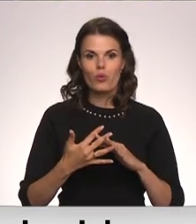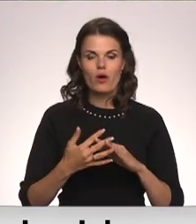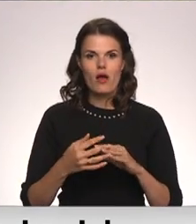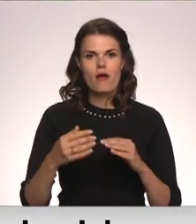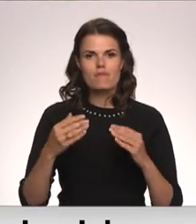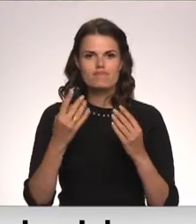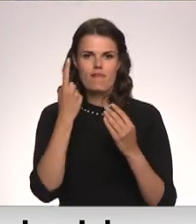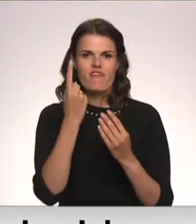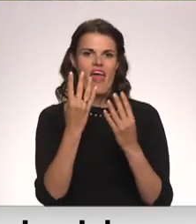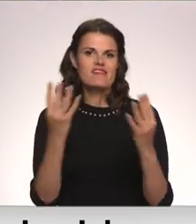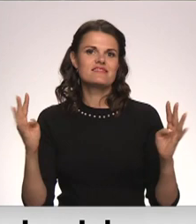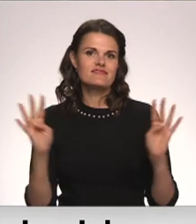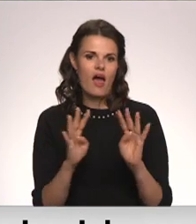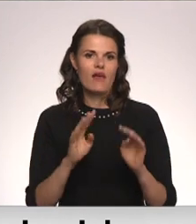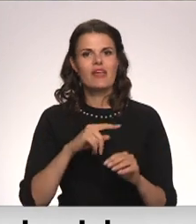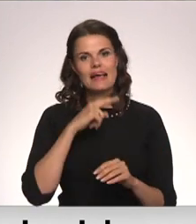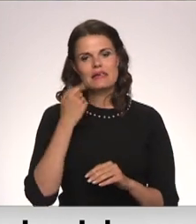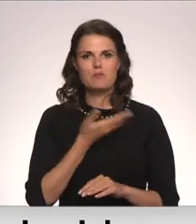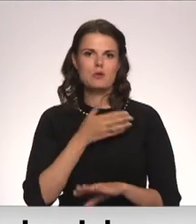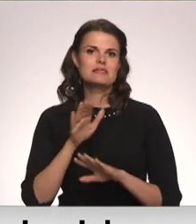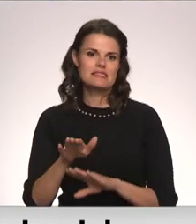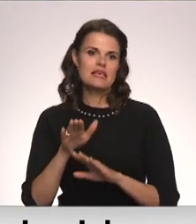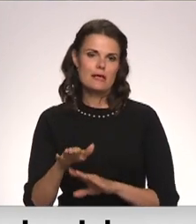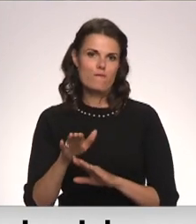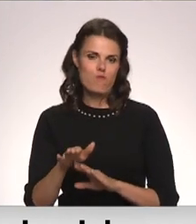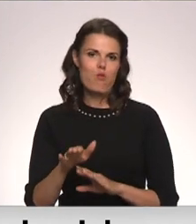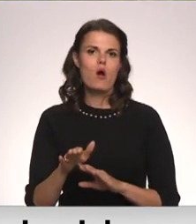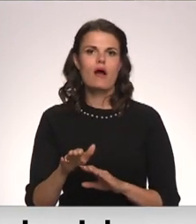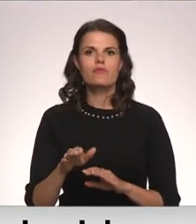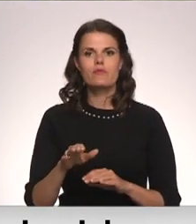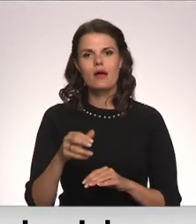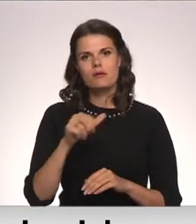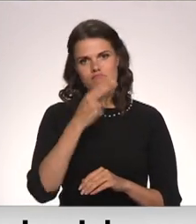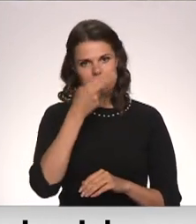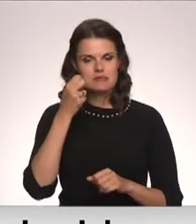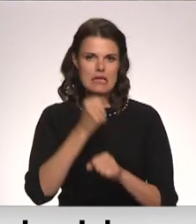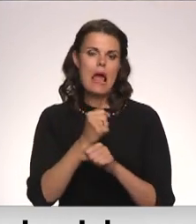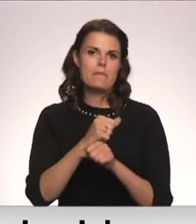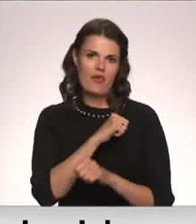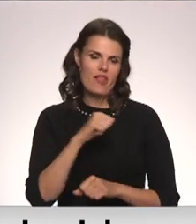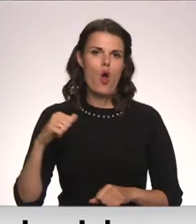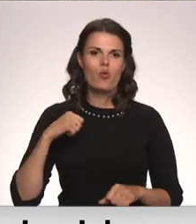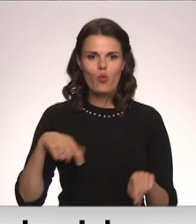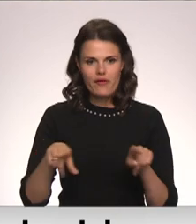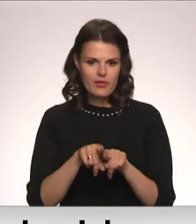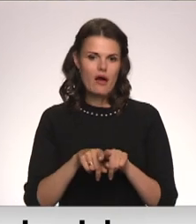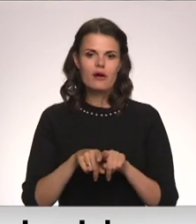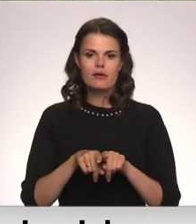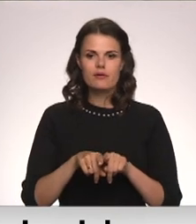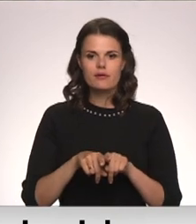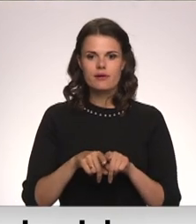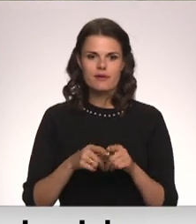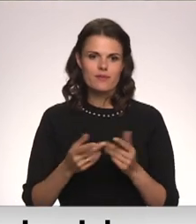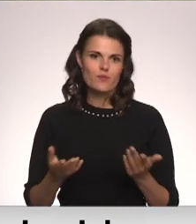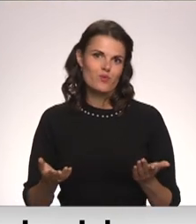viensētā ar iespēju dzīvot, ar iespēju saimniekot kaut kādu arī, nu,